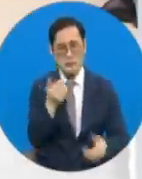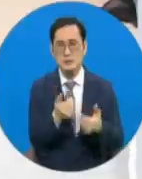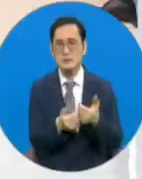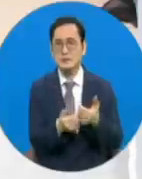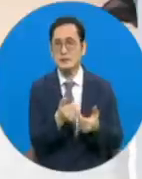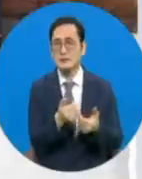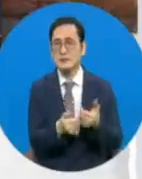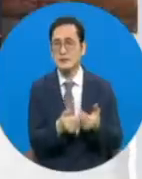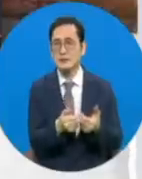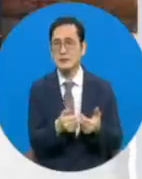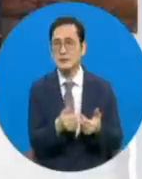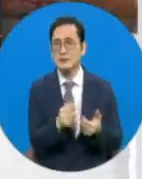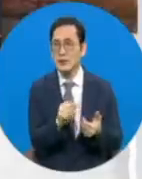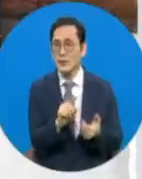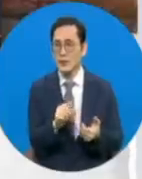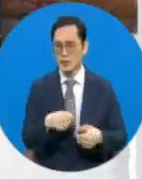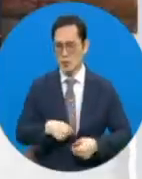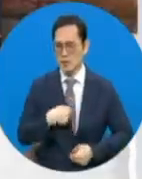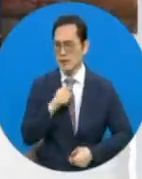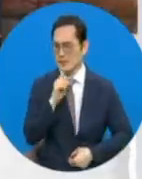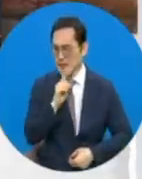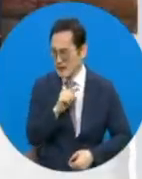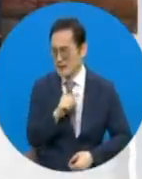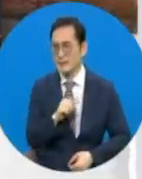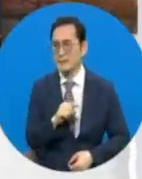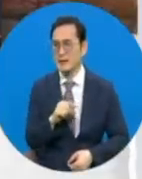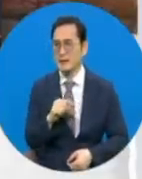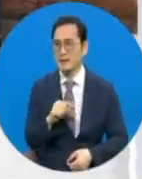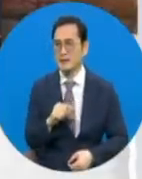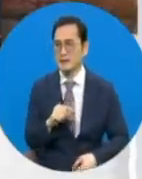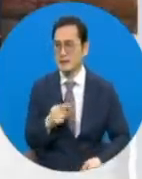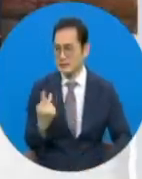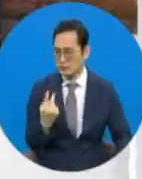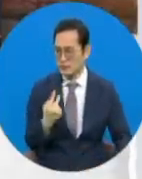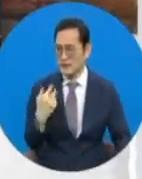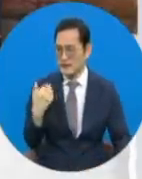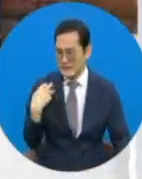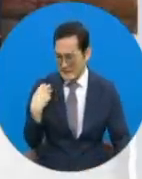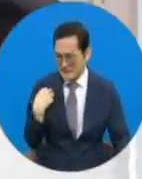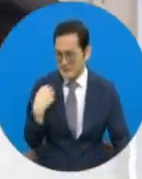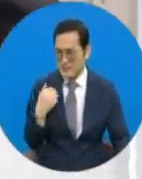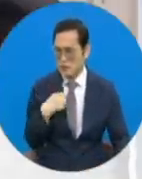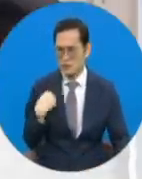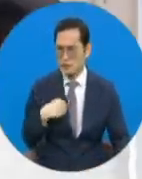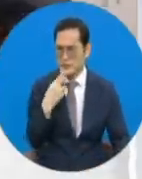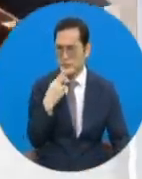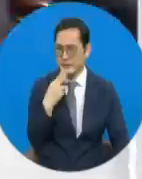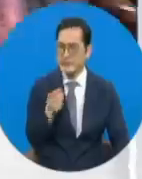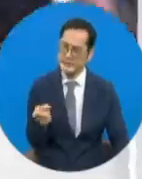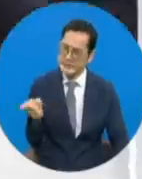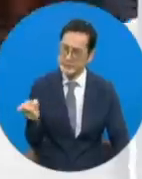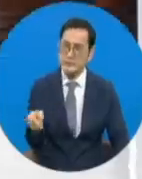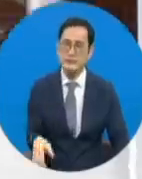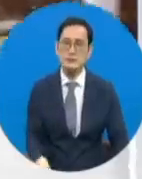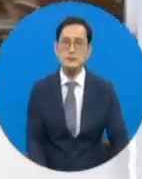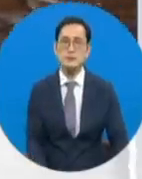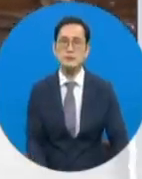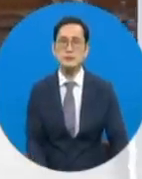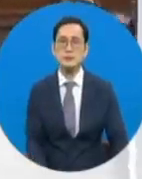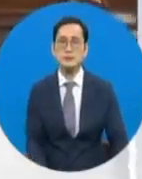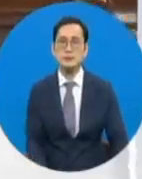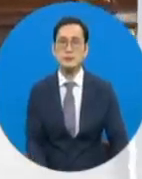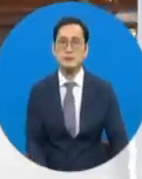대해서는 뭐라고 얘기를 했냐면, 솔직히 말해서 양국 관계 악화에 대한 책임이 중국에 있지 않다고 일방적인 얘기를 합니다. 그럼 이런